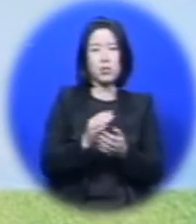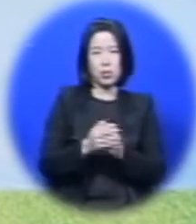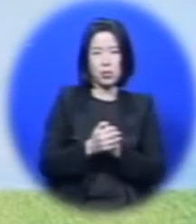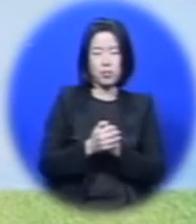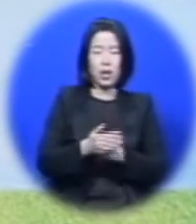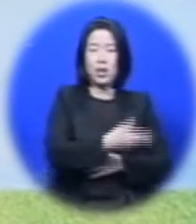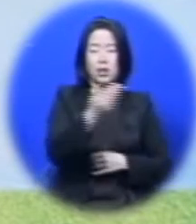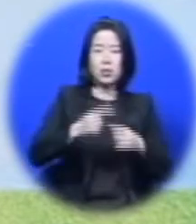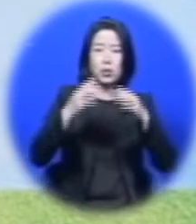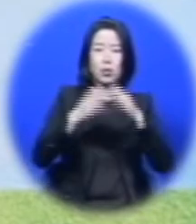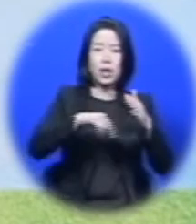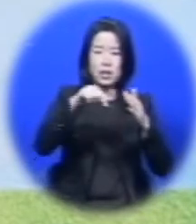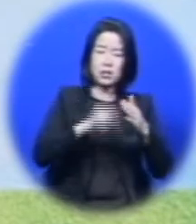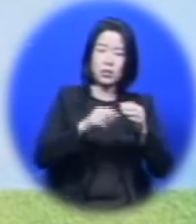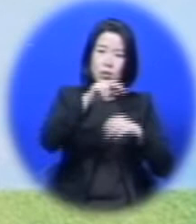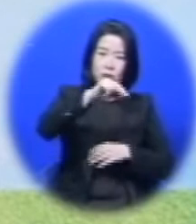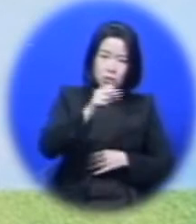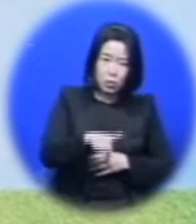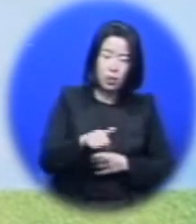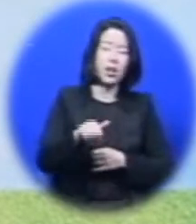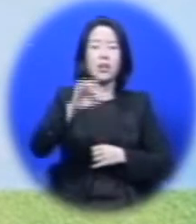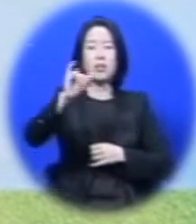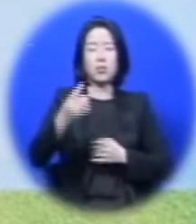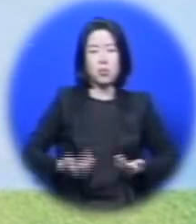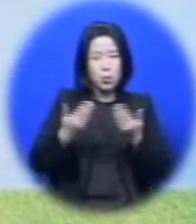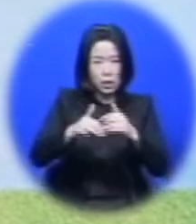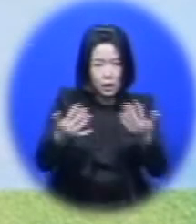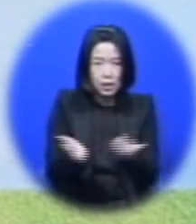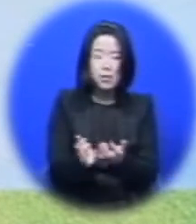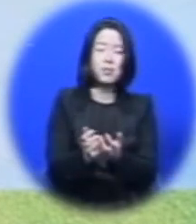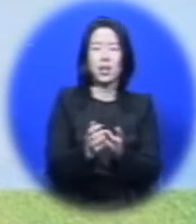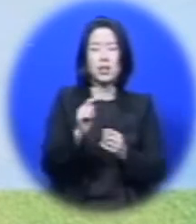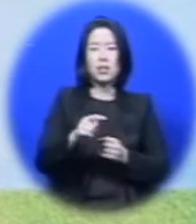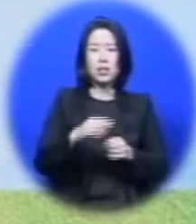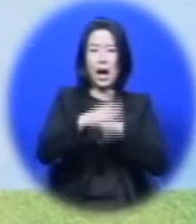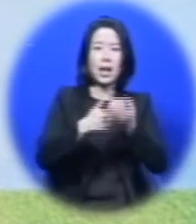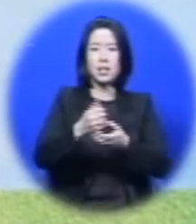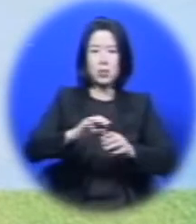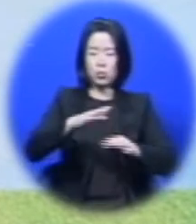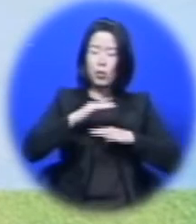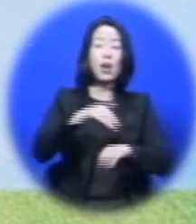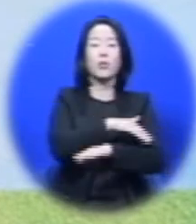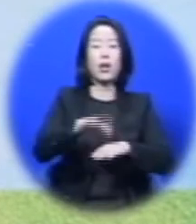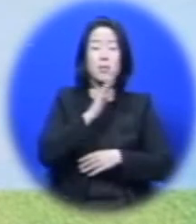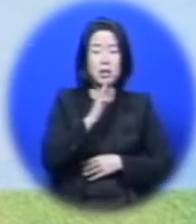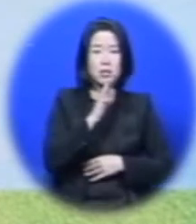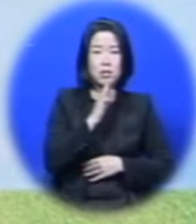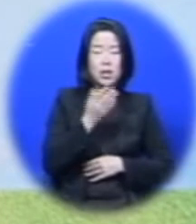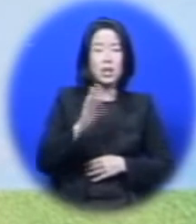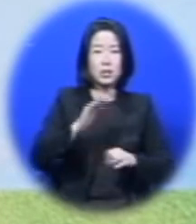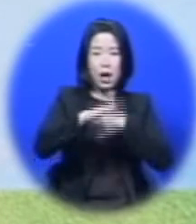안에서 속회를 모이고 선교회를 모이고 교회 봉사팀으로 모이는 것은 하나님의 놀라운 계획입니다.